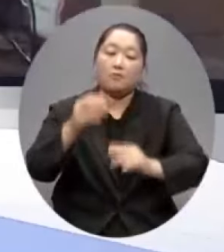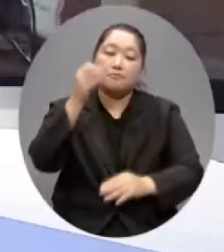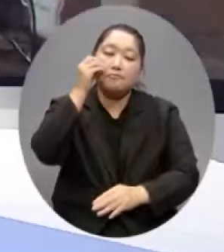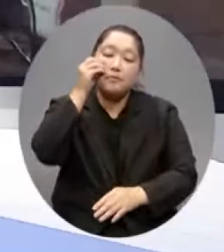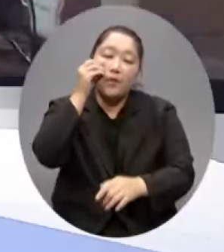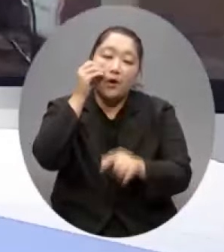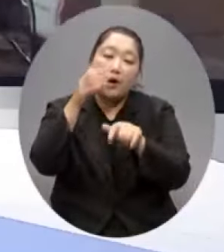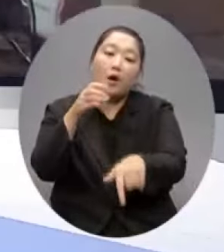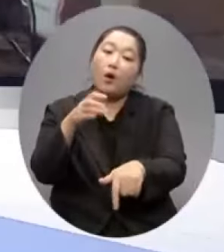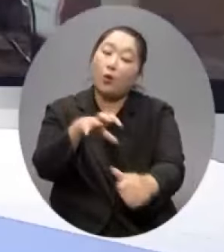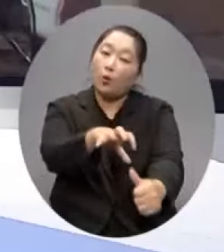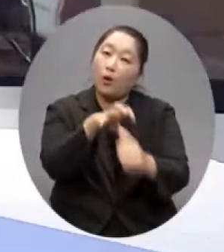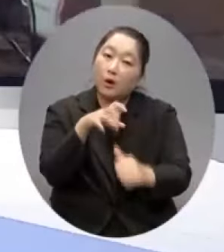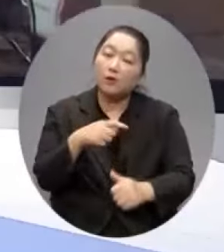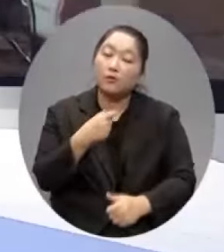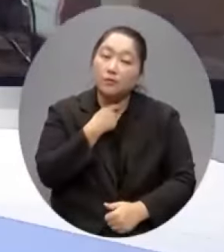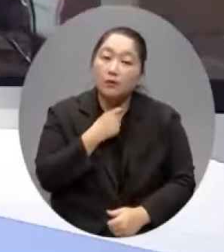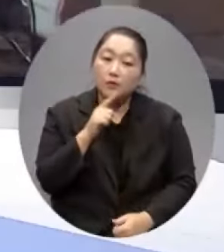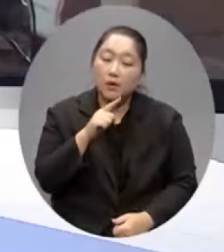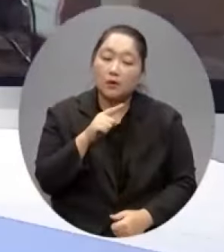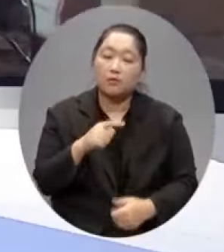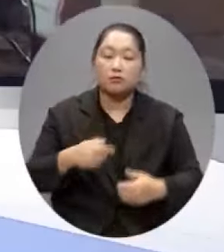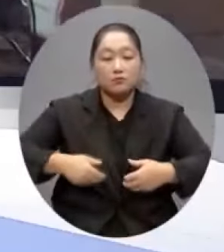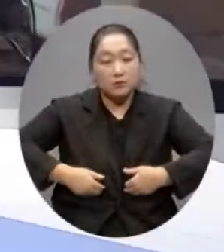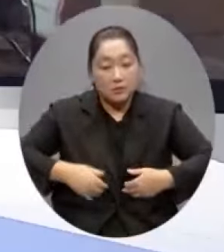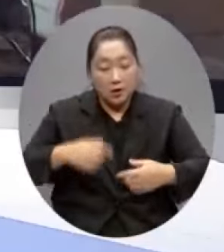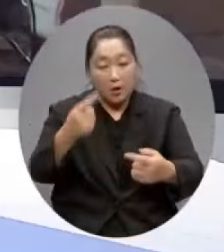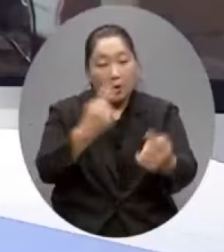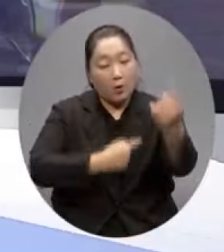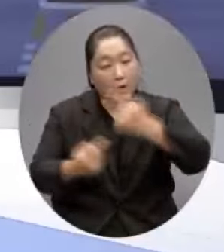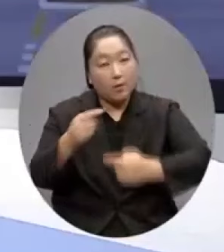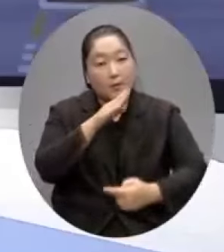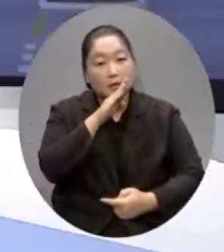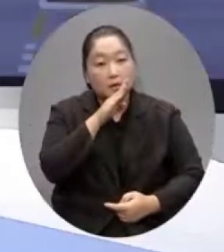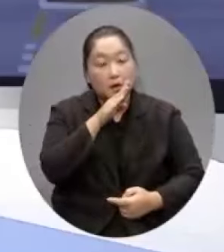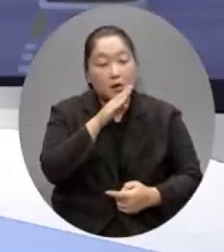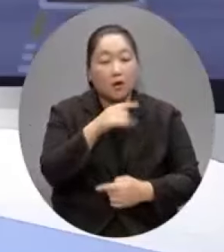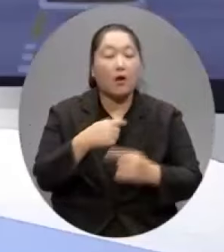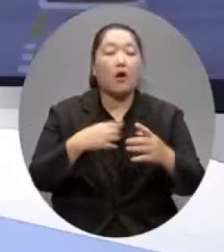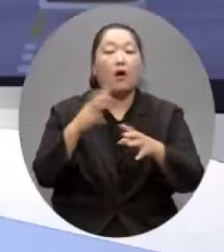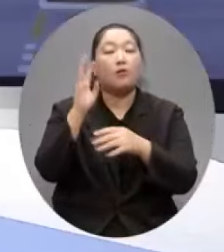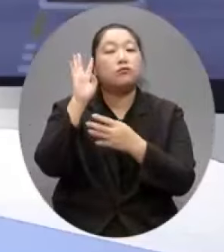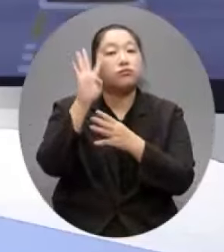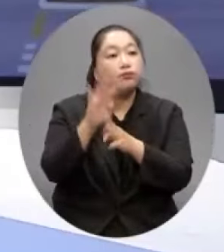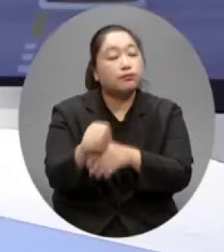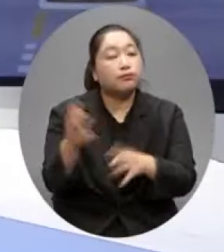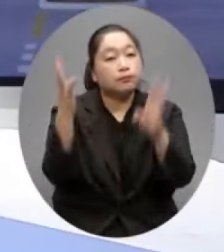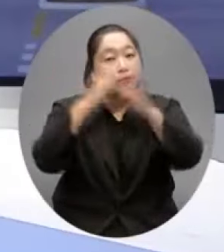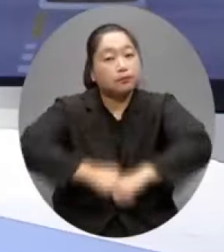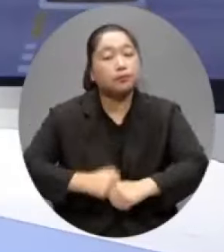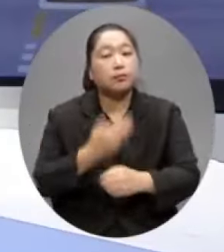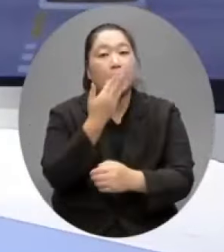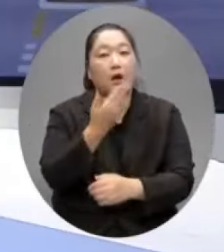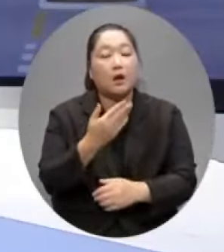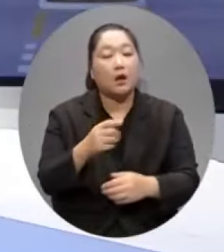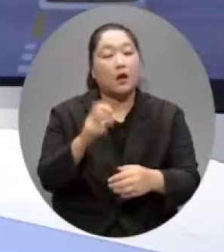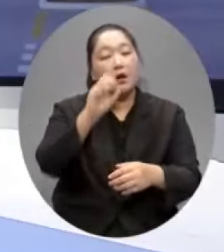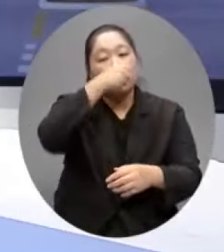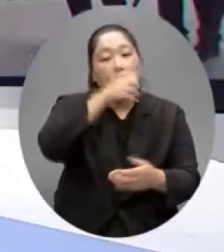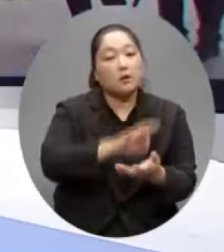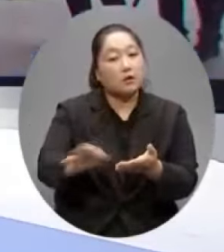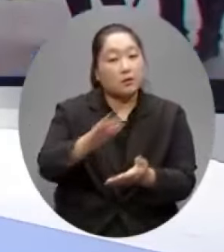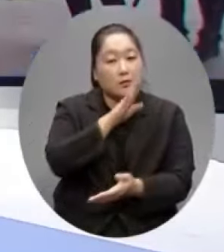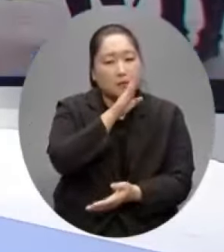공간을 활용하겠다는 건데 수요 분석은 없었고 언제든 자진 철거해야 할 수도 있어 수십억 원을 쓰는 게